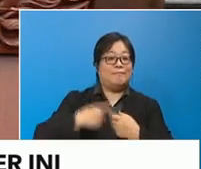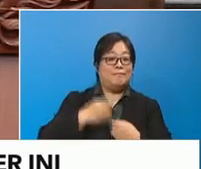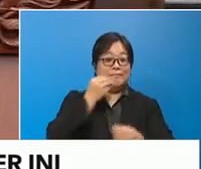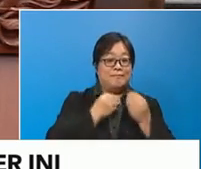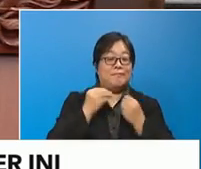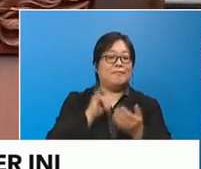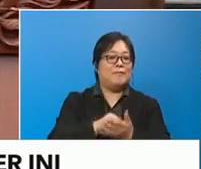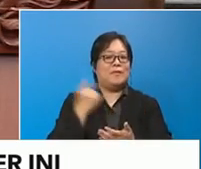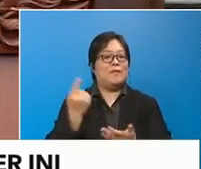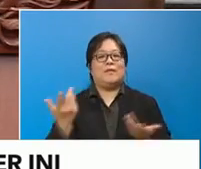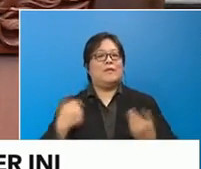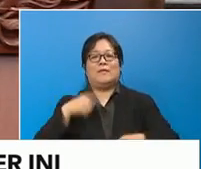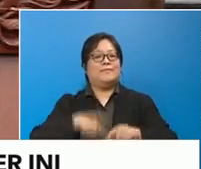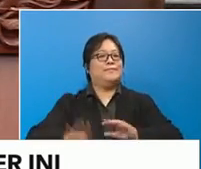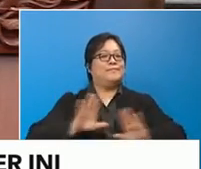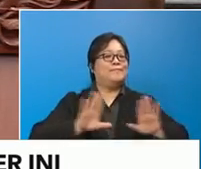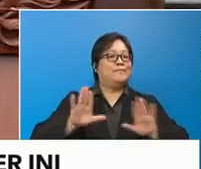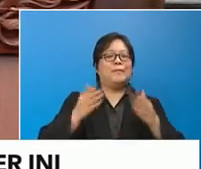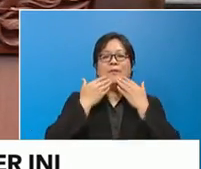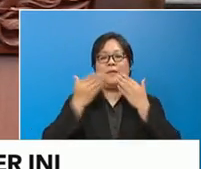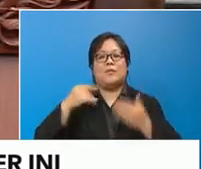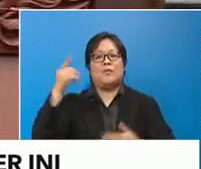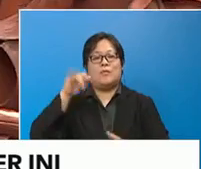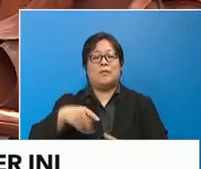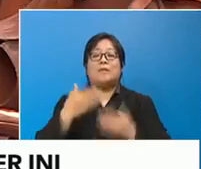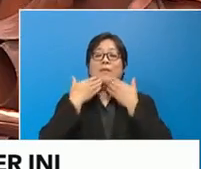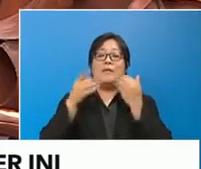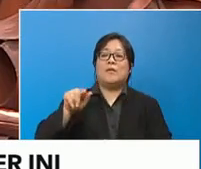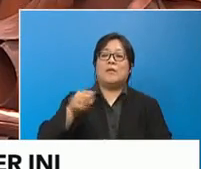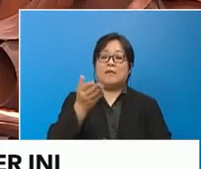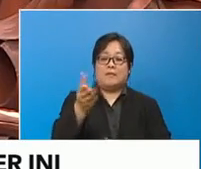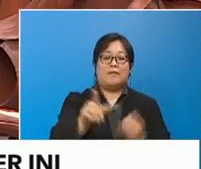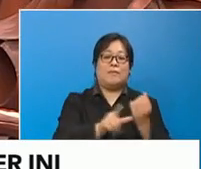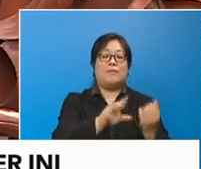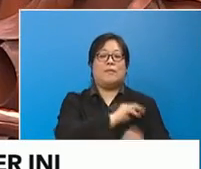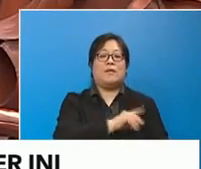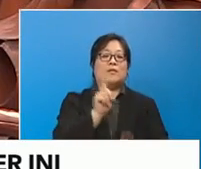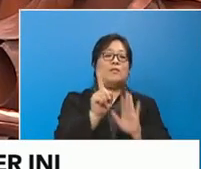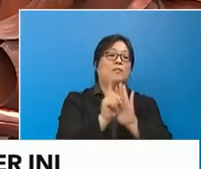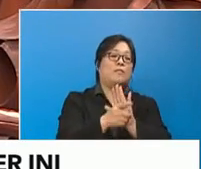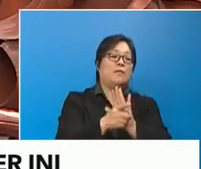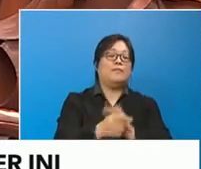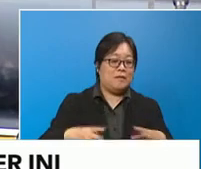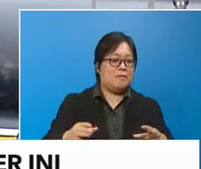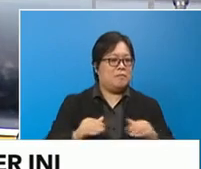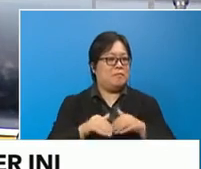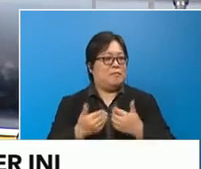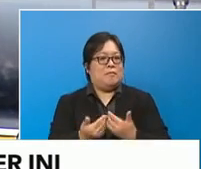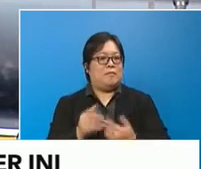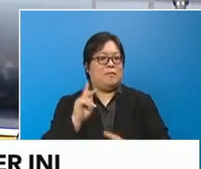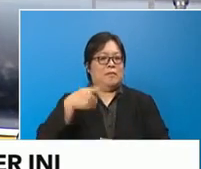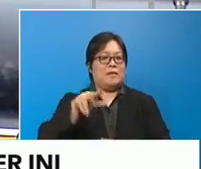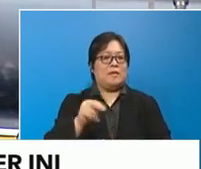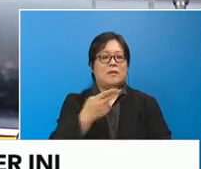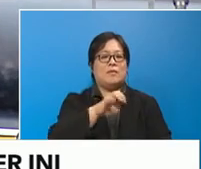Nias waktu yang tak dapat kita kompromi Makasih Etude kesehatan satunya beliau menjawab soalan tambahan dari predator